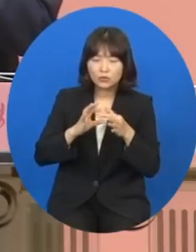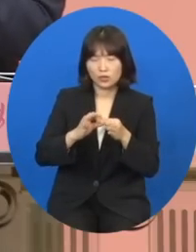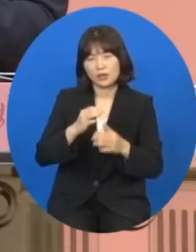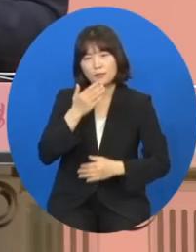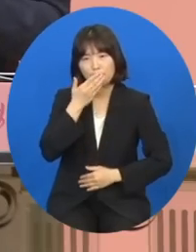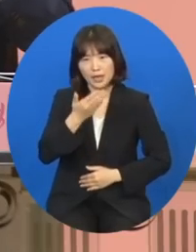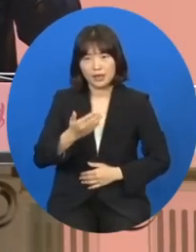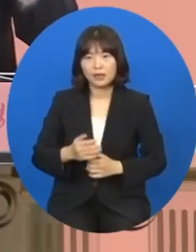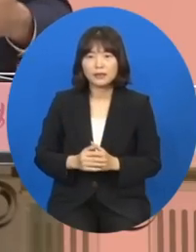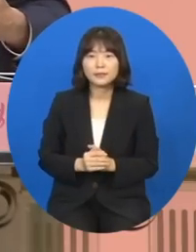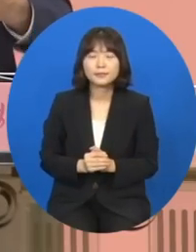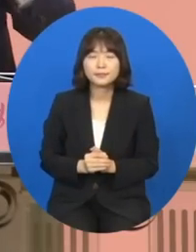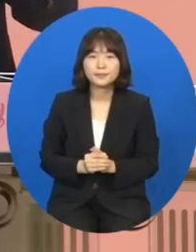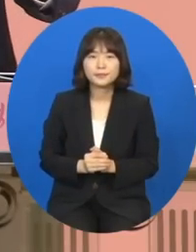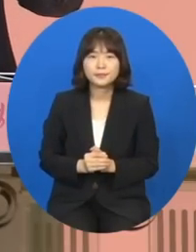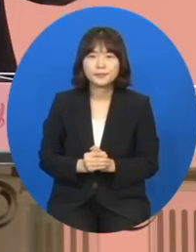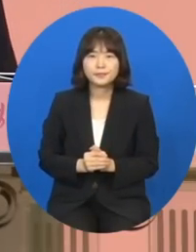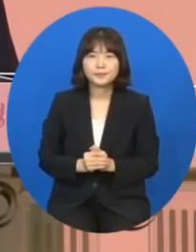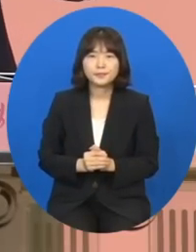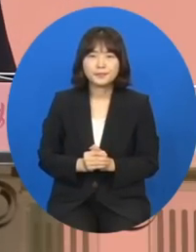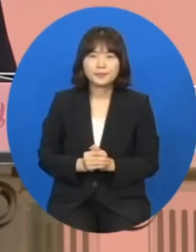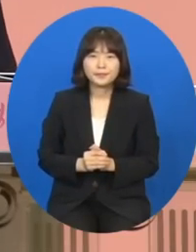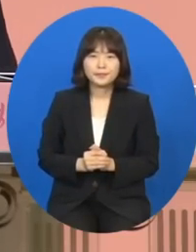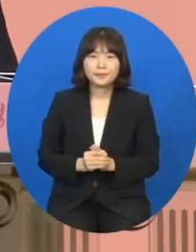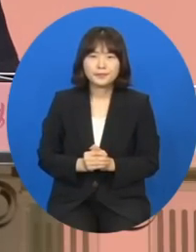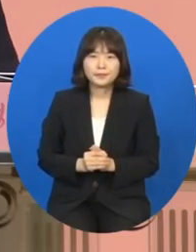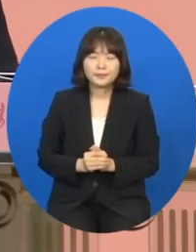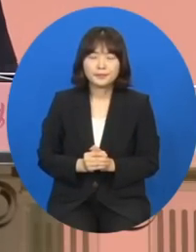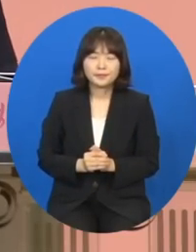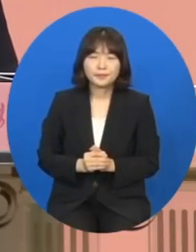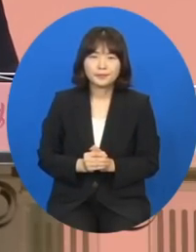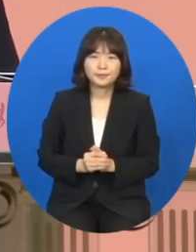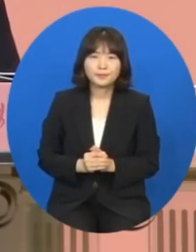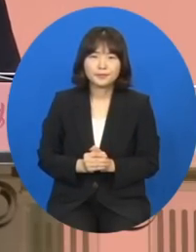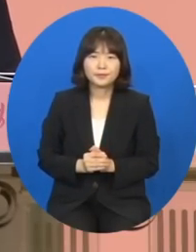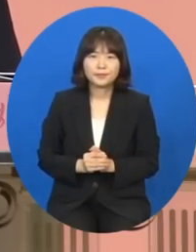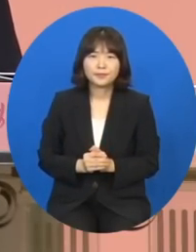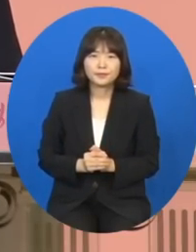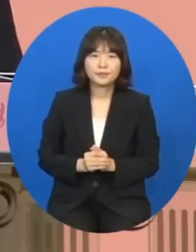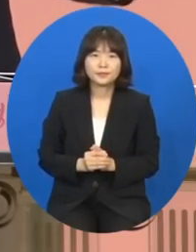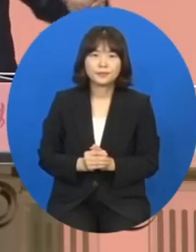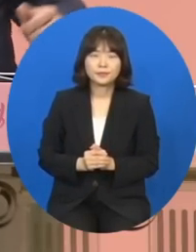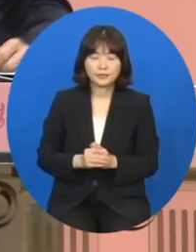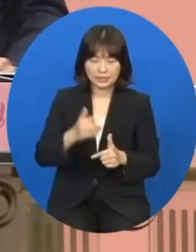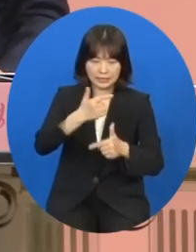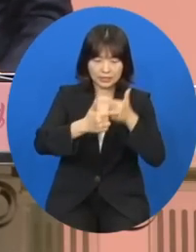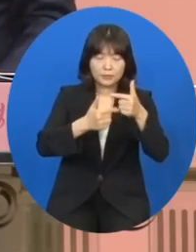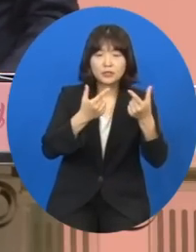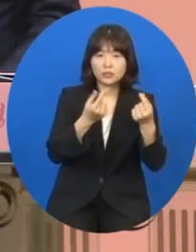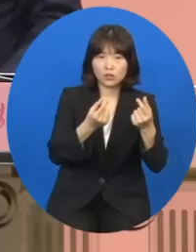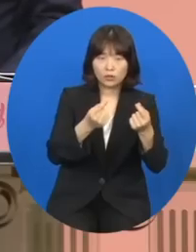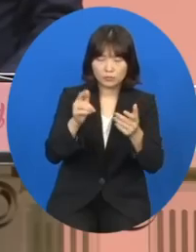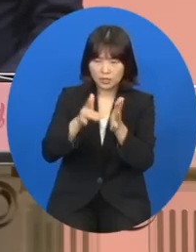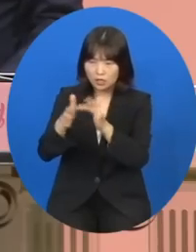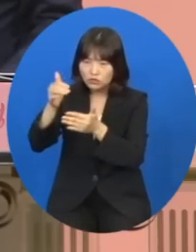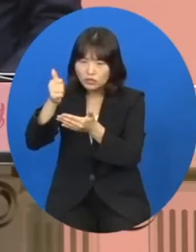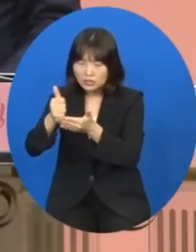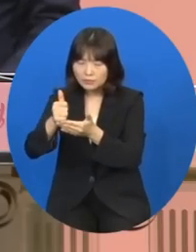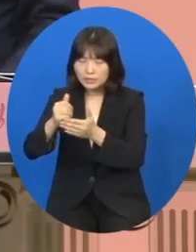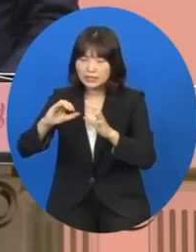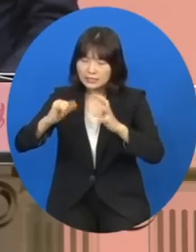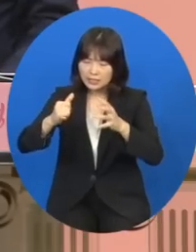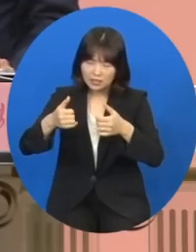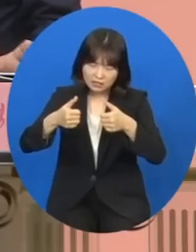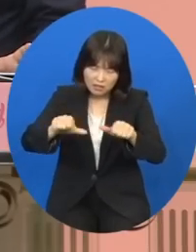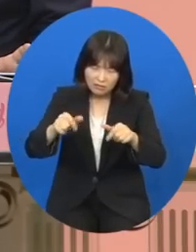yet 해머 에야 주요 서 수도가 없죠 어느 브로켄 걸로 4 미아 처럼 예수님은 이 세상에 깨어 짐을